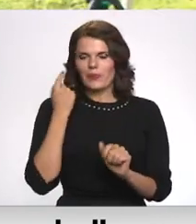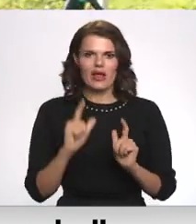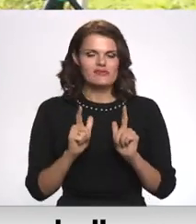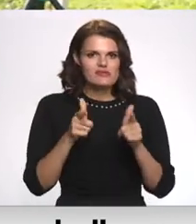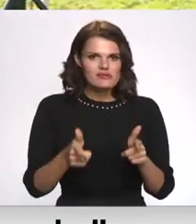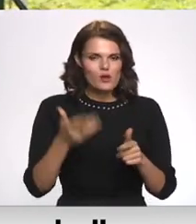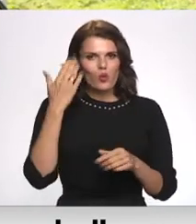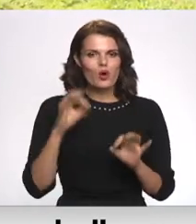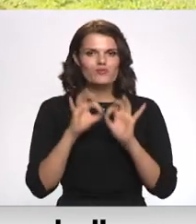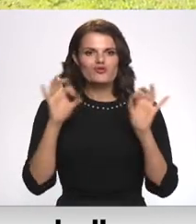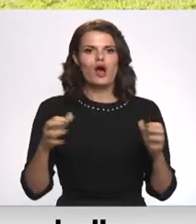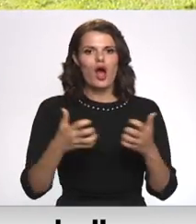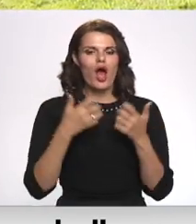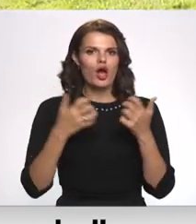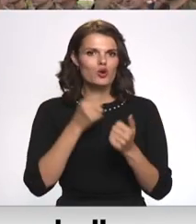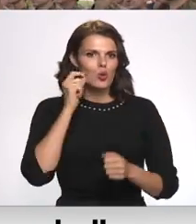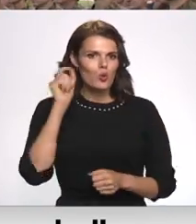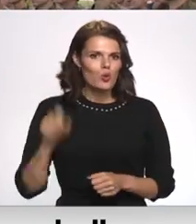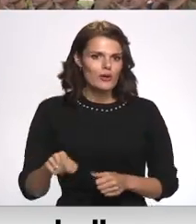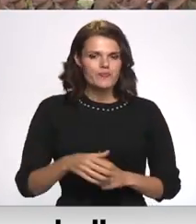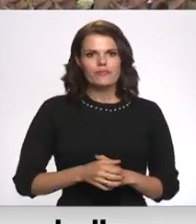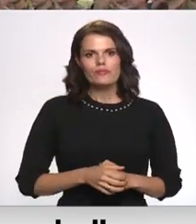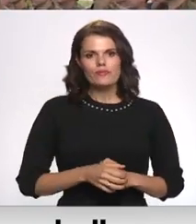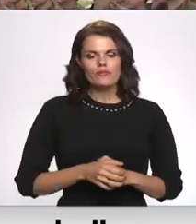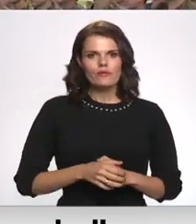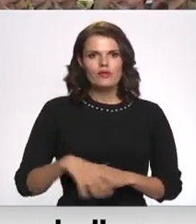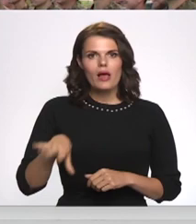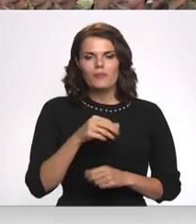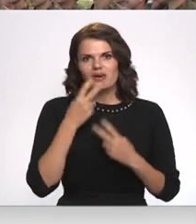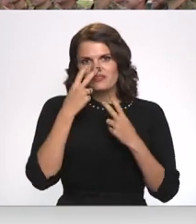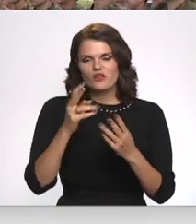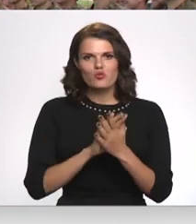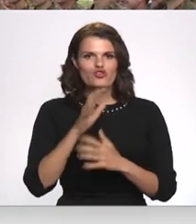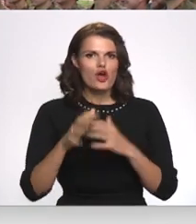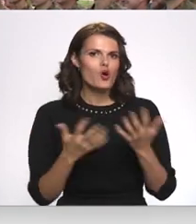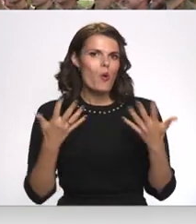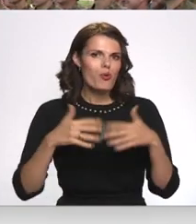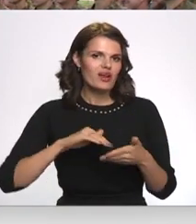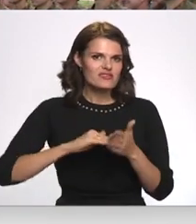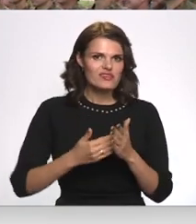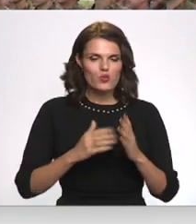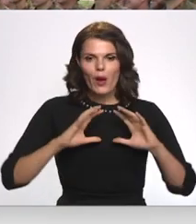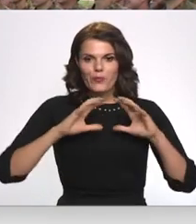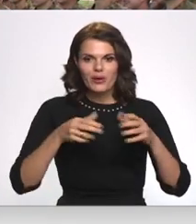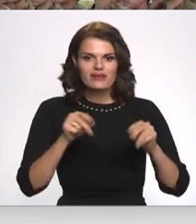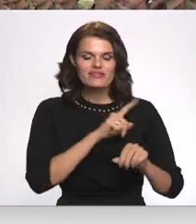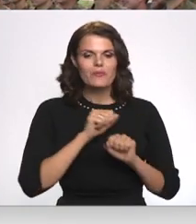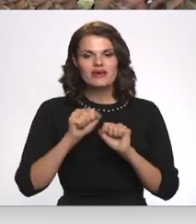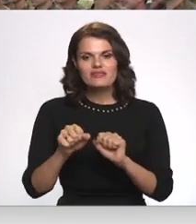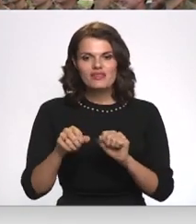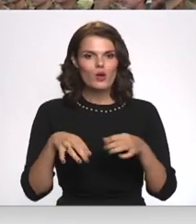nesen, kopš sākās karš Ukrainā. Ja mēs raugamies uz ģeopolitisko situāciju pasaulē, tad Zemessardzes